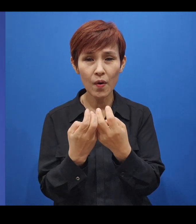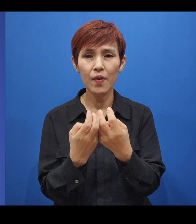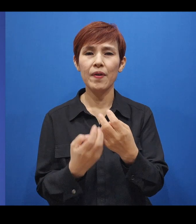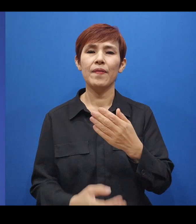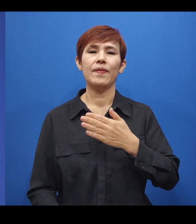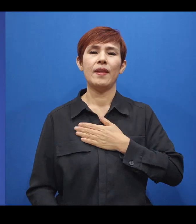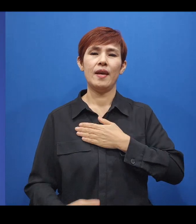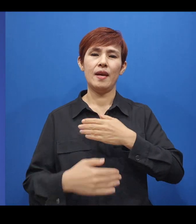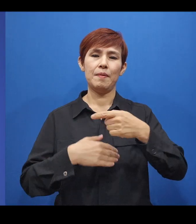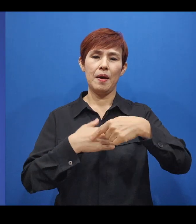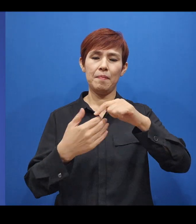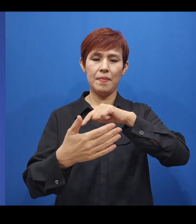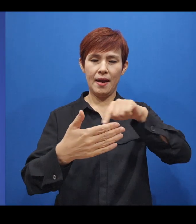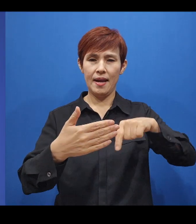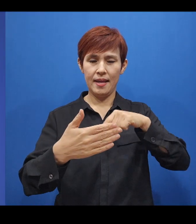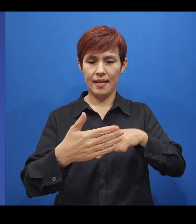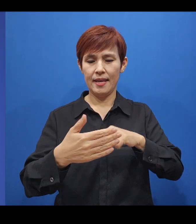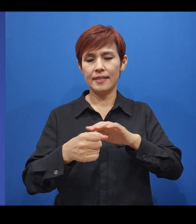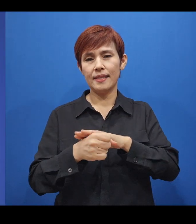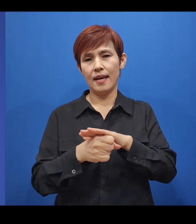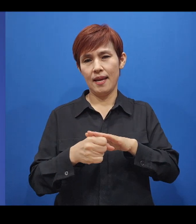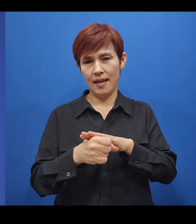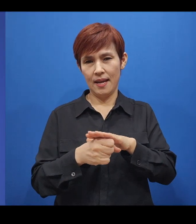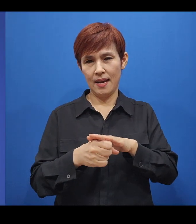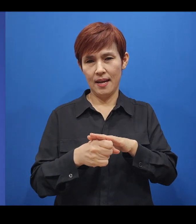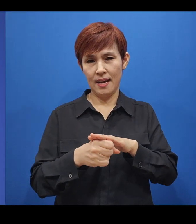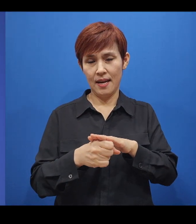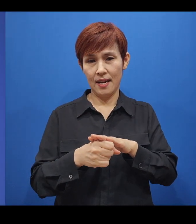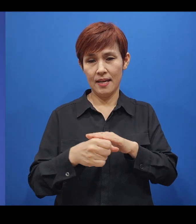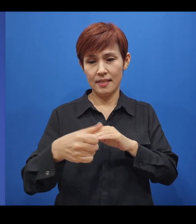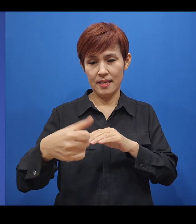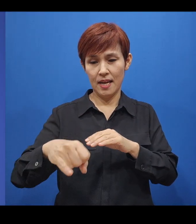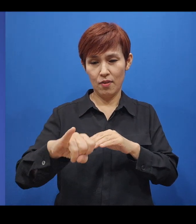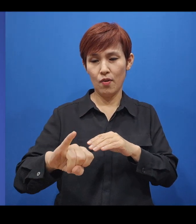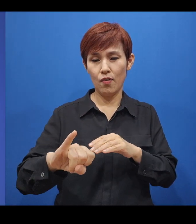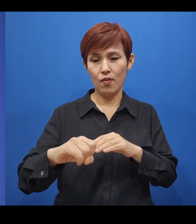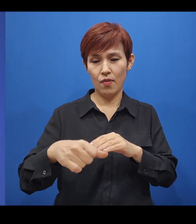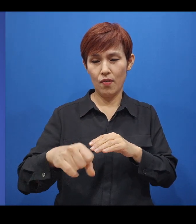내 안에 거했던 사랑, 그 사랑이 그들 안에도.